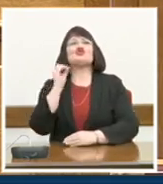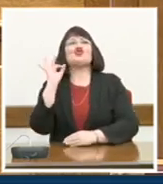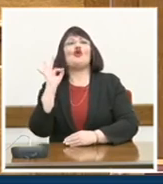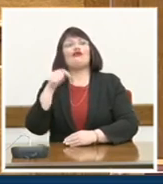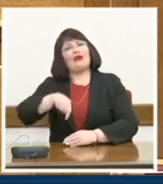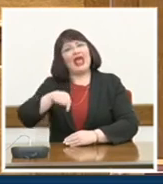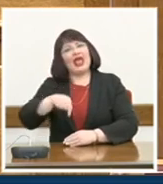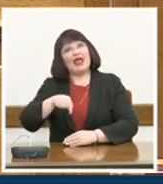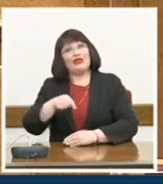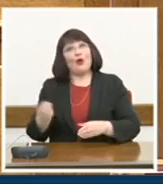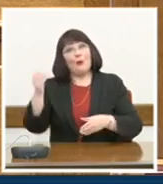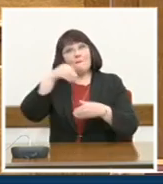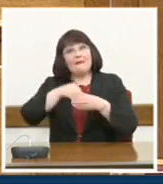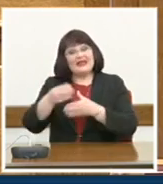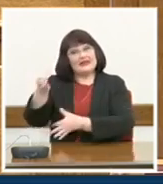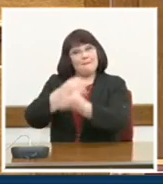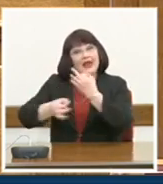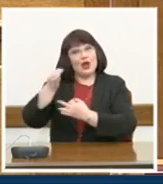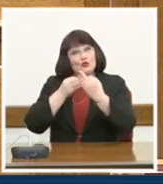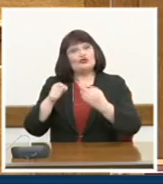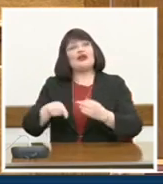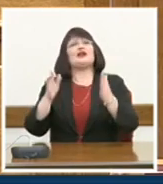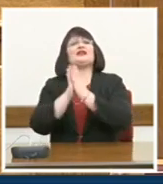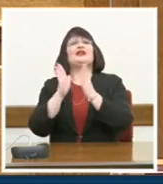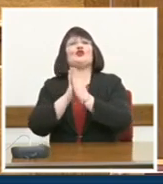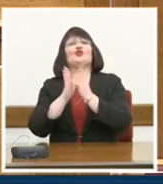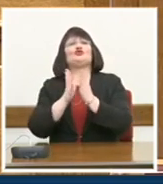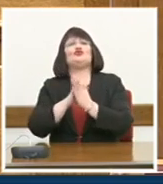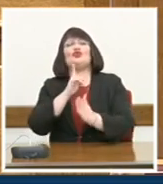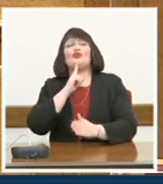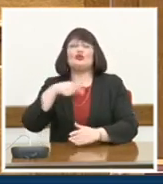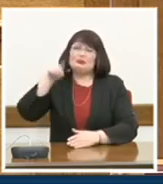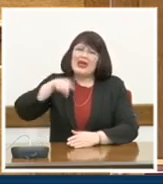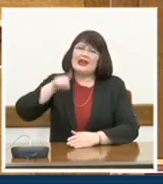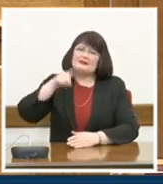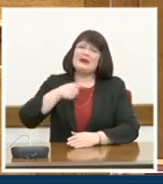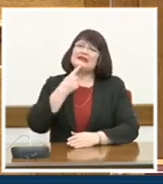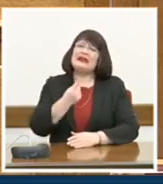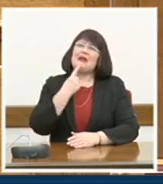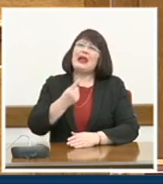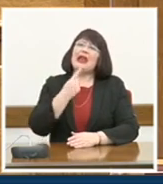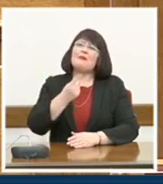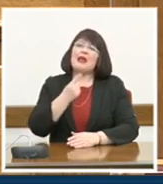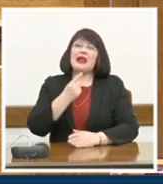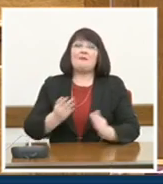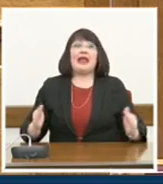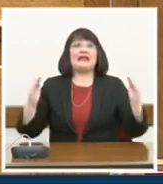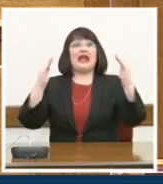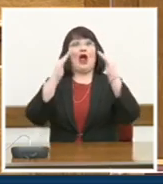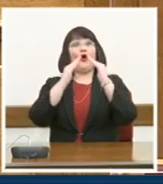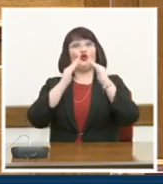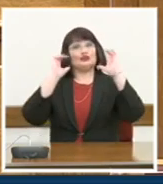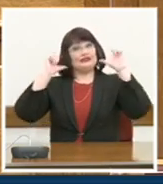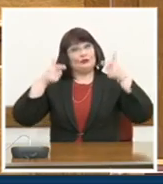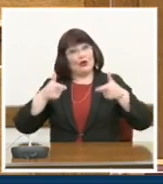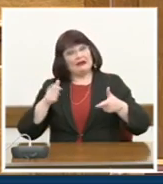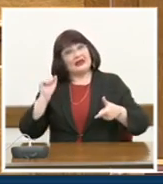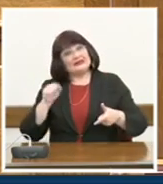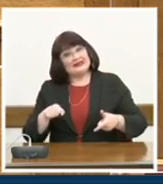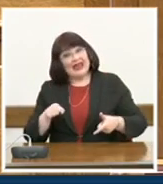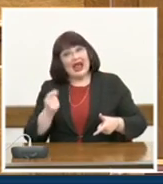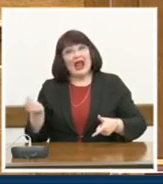της δημοκρατίας, όπως βαρεθήκαμε τόσες μέρες να σας ακούμε να τον λέτε. Εντάξει, για να μην